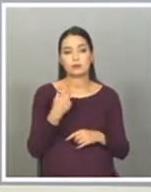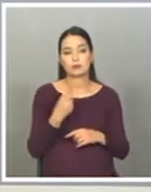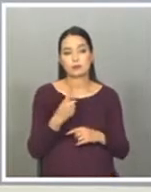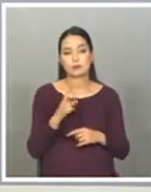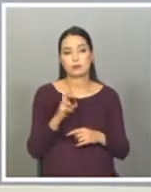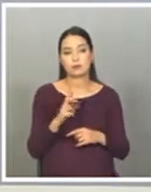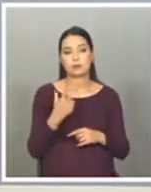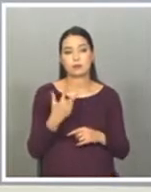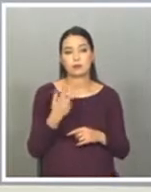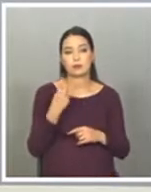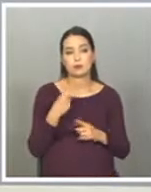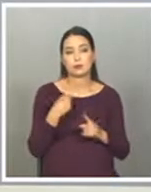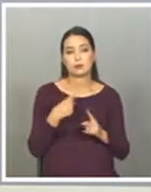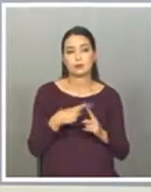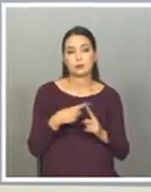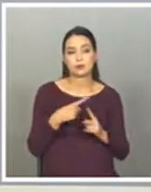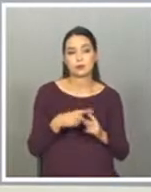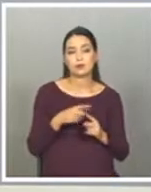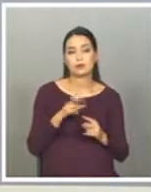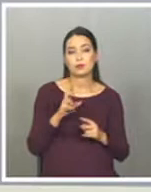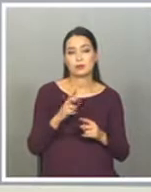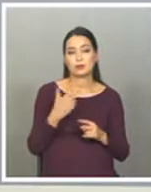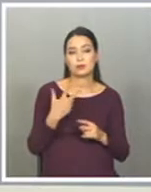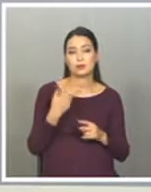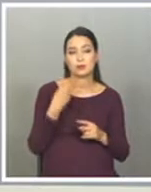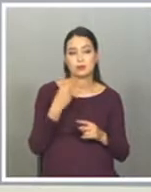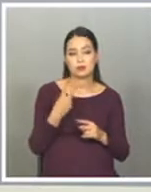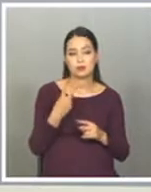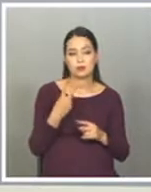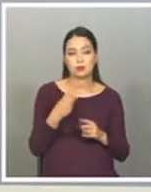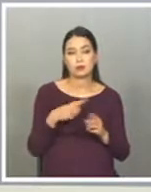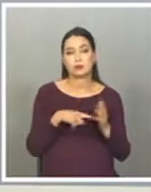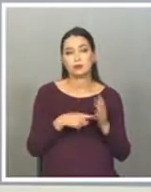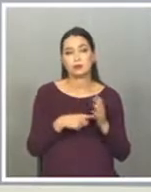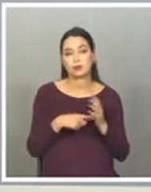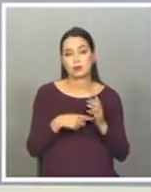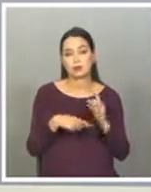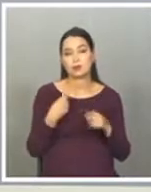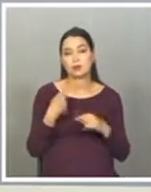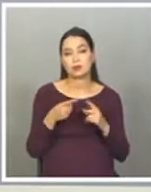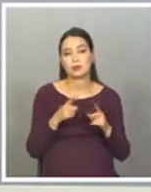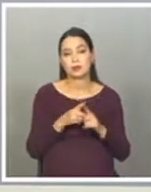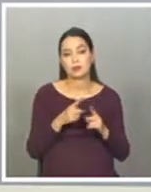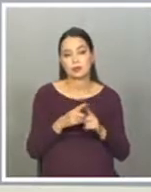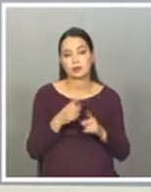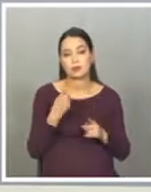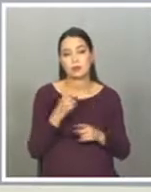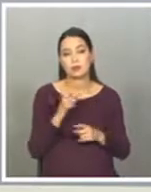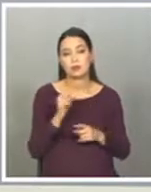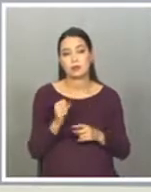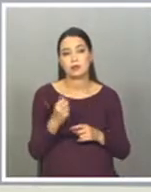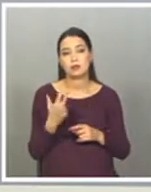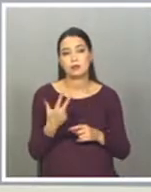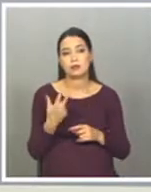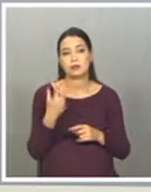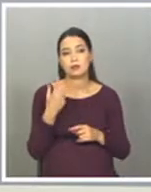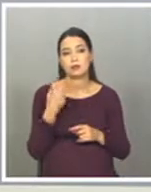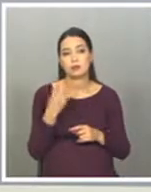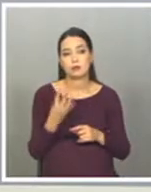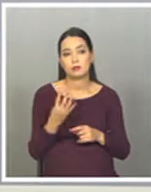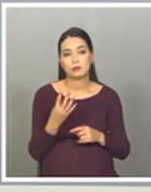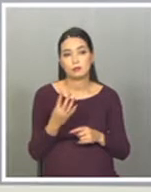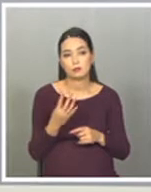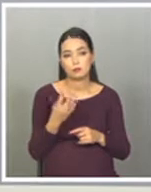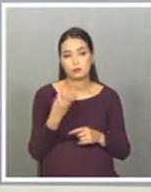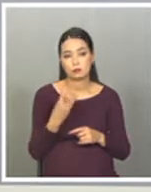қосылған б-ның 3-тен 2 дәрісі көбейтілген. Келесі бөлшек 2 көбейтілген а-ның 3-тен 1 дәрісі бөлінген а-ның 3-тен 2